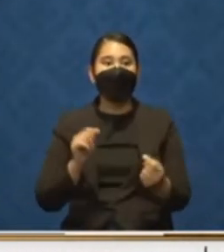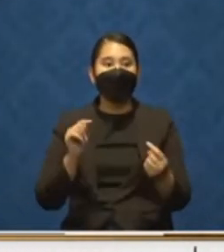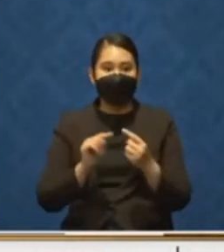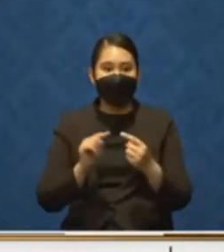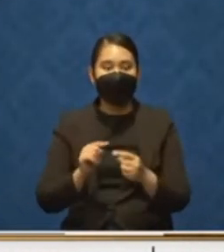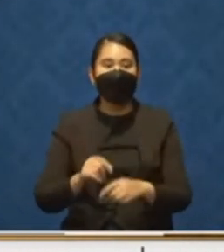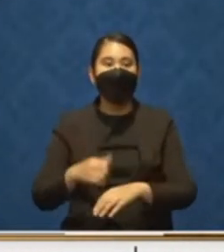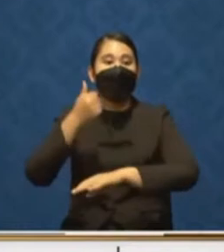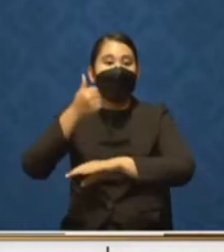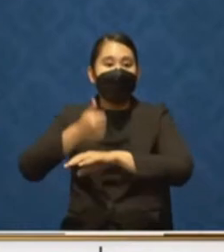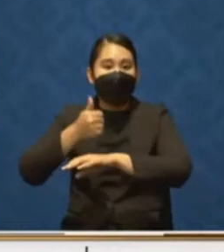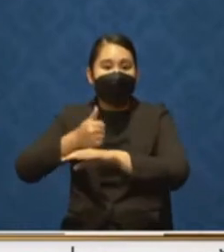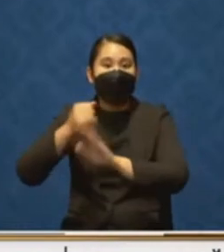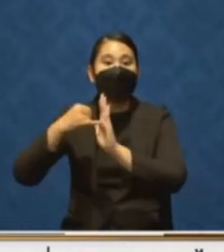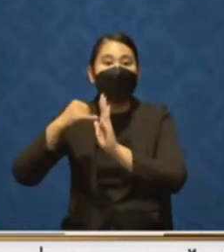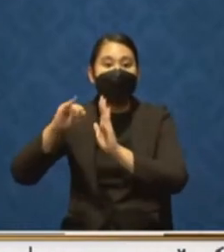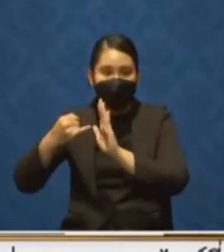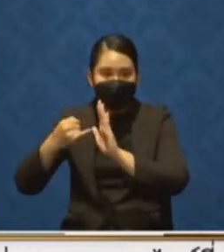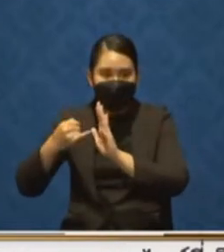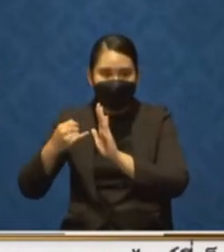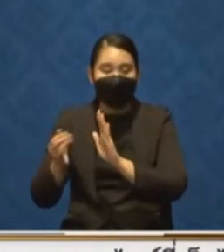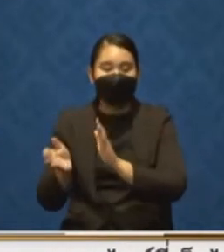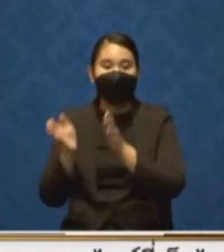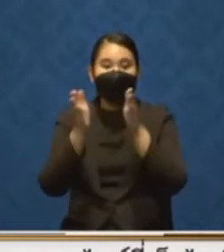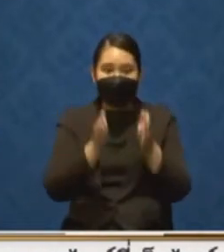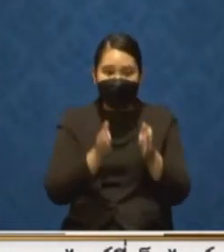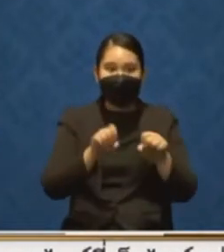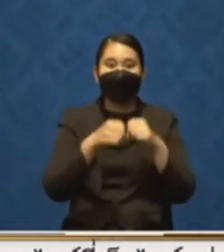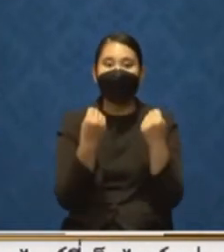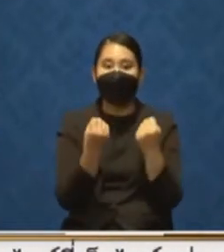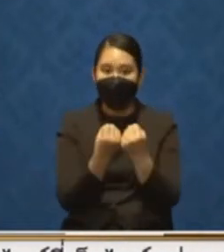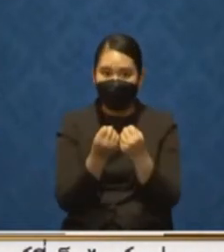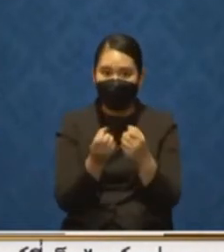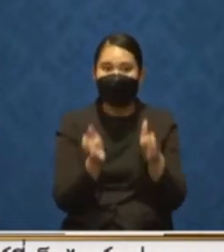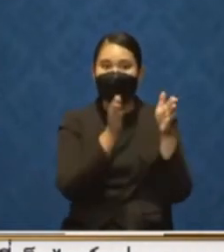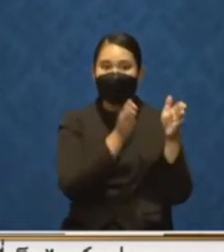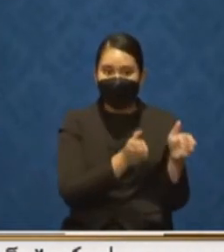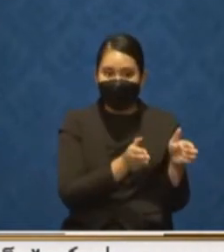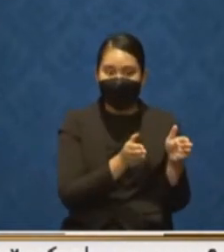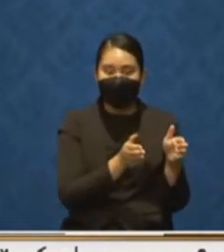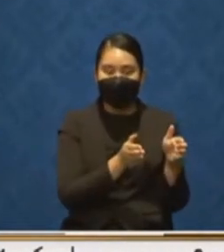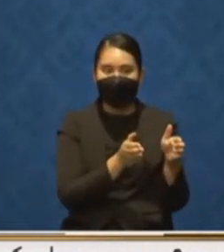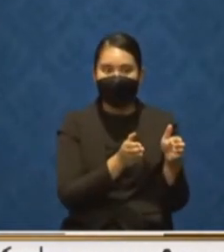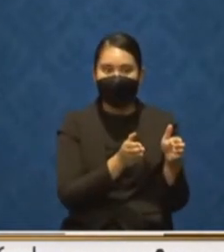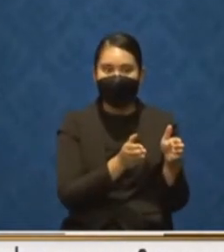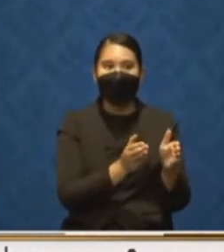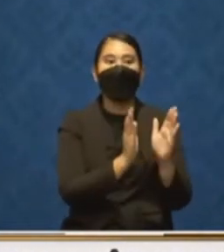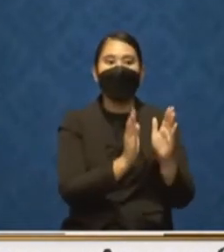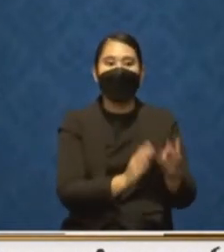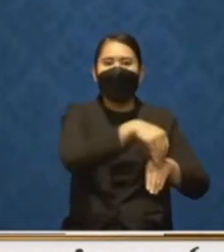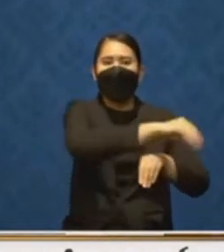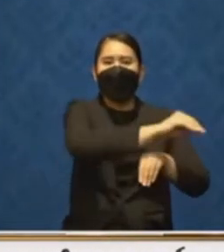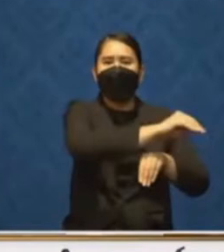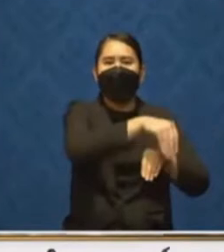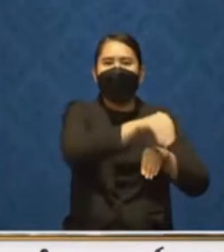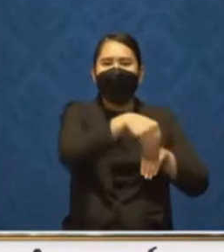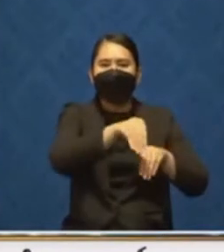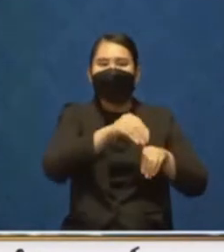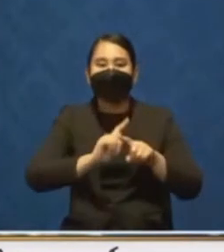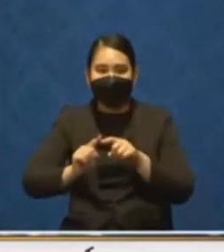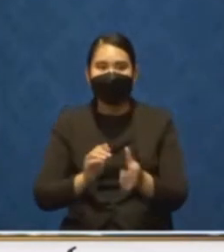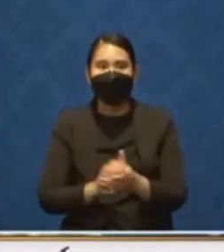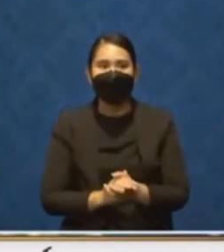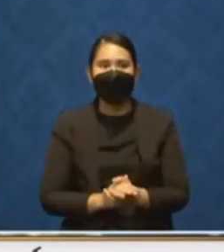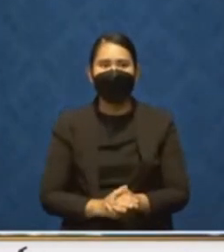ทั้งคู่ว่ากันนะวัดอันที่สองไปสมาคมต่างๆที่ 3ให้ผู้ประกอบผู้ค้ารายย่อยอยู่ 3กลุ่มนั่นแหละอ่ะเสือ